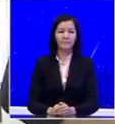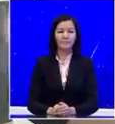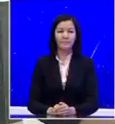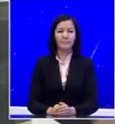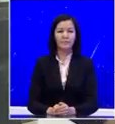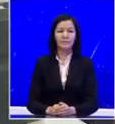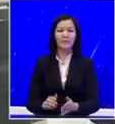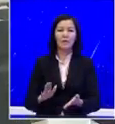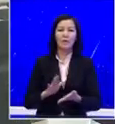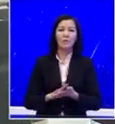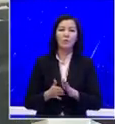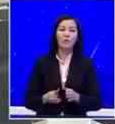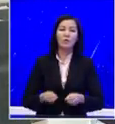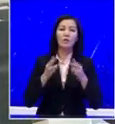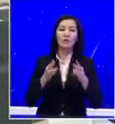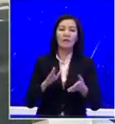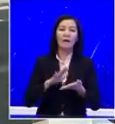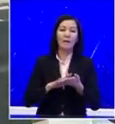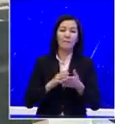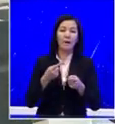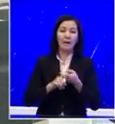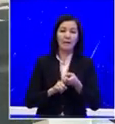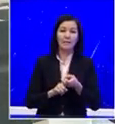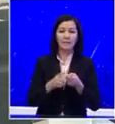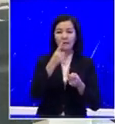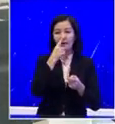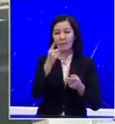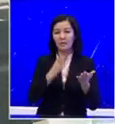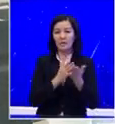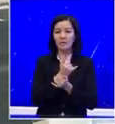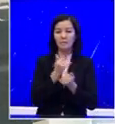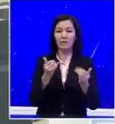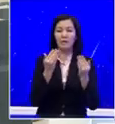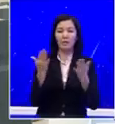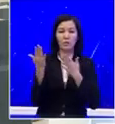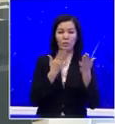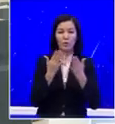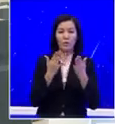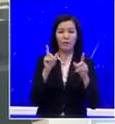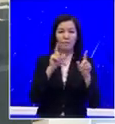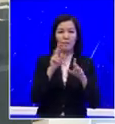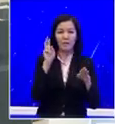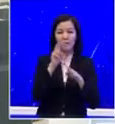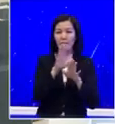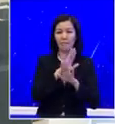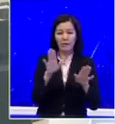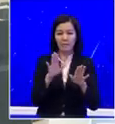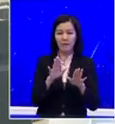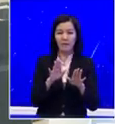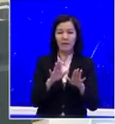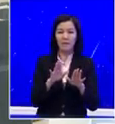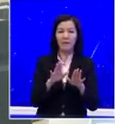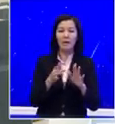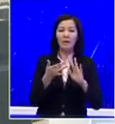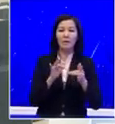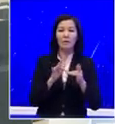Төтенше жағдайға байланысты облыстық кітапхана қашықтықтан қызмет етіп жатыр. Яғни оқырмандар қазір мекеменің Инстаграм желісіндегі парақшасында